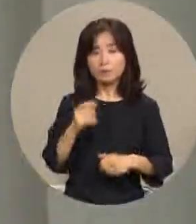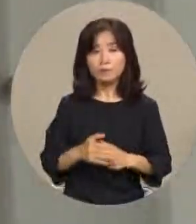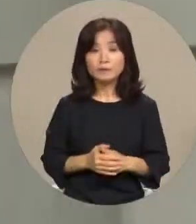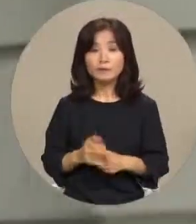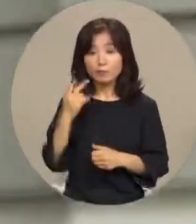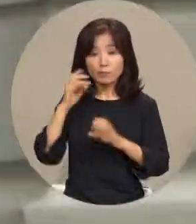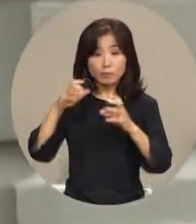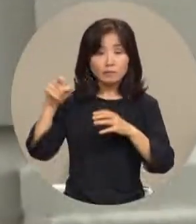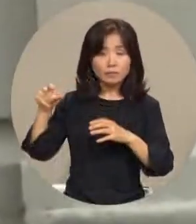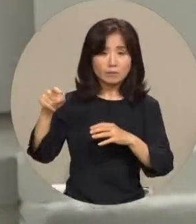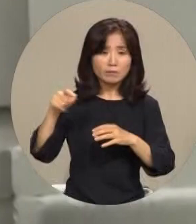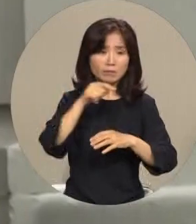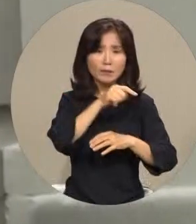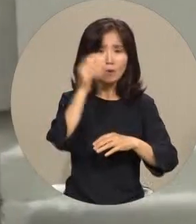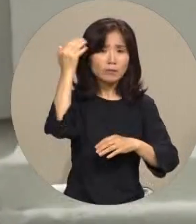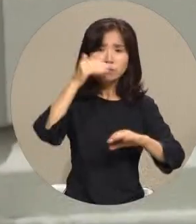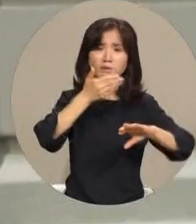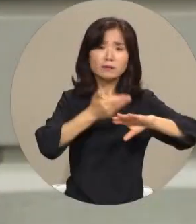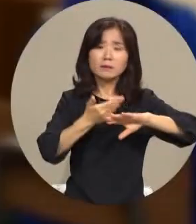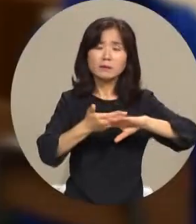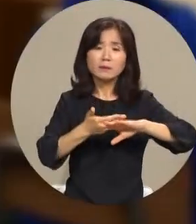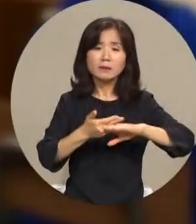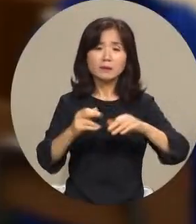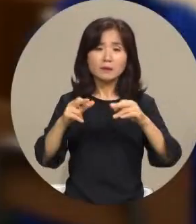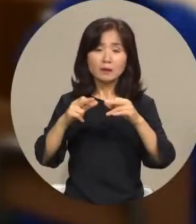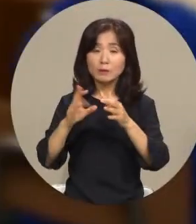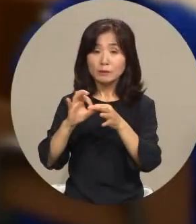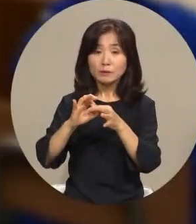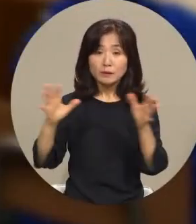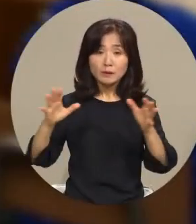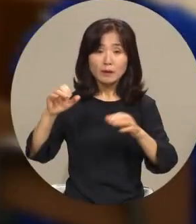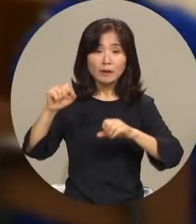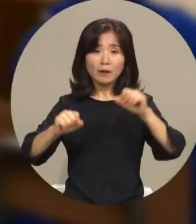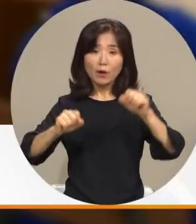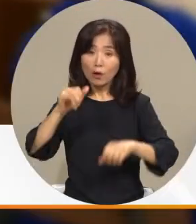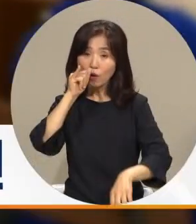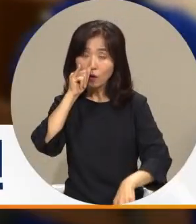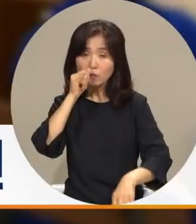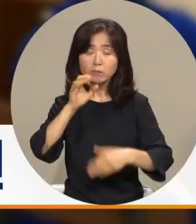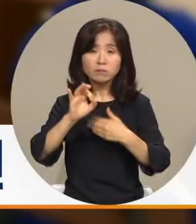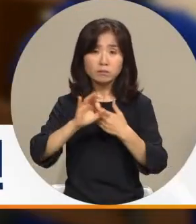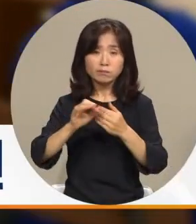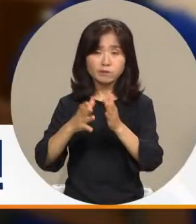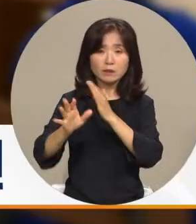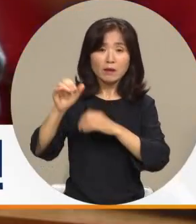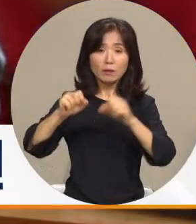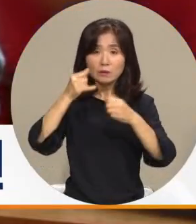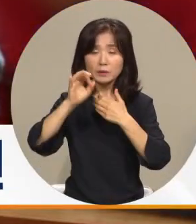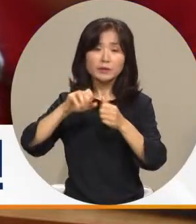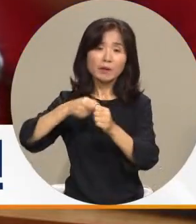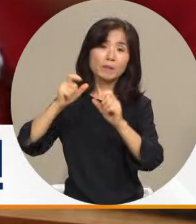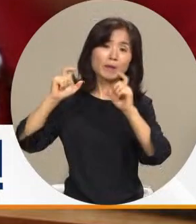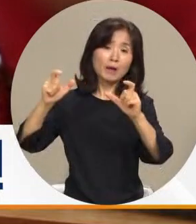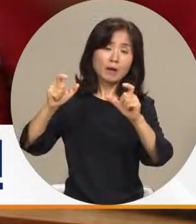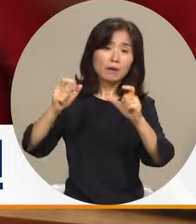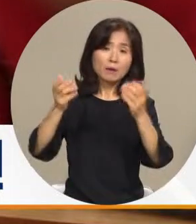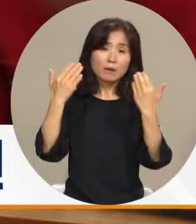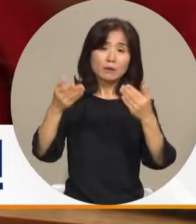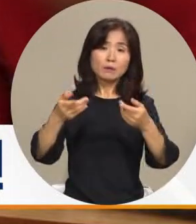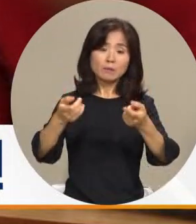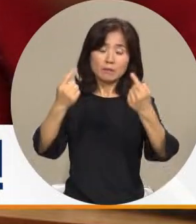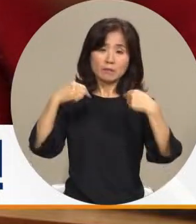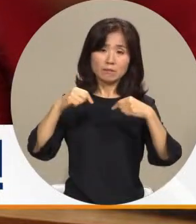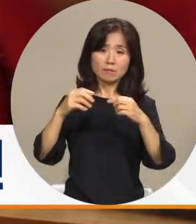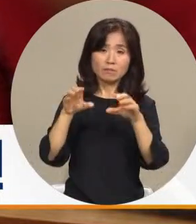미국에선 상황이 다릅니다 장애와 상관없이 비행 행위가 있으면 징계를 내리는데 정확 10일 이상의